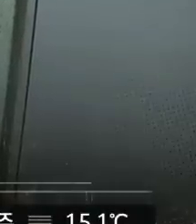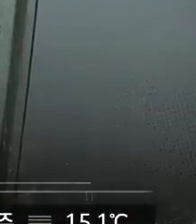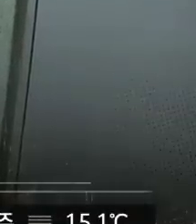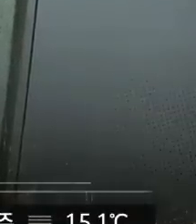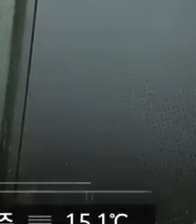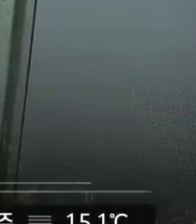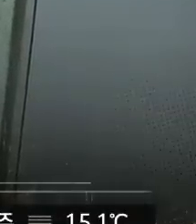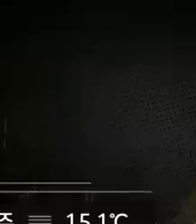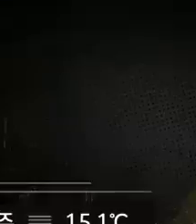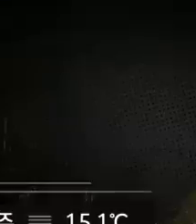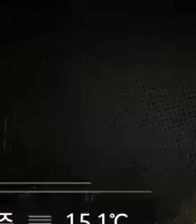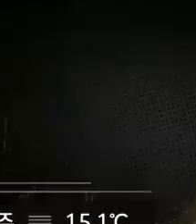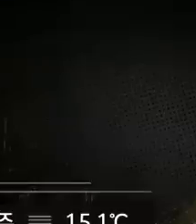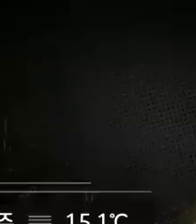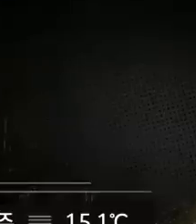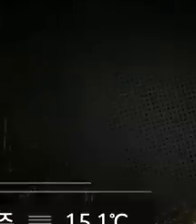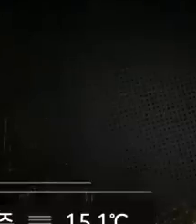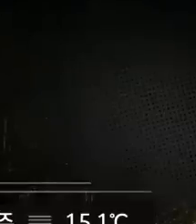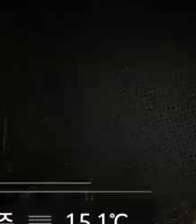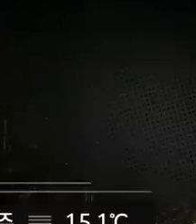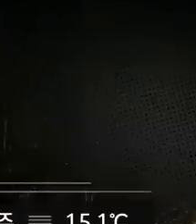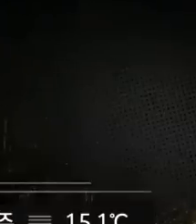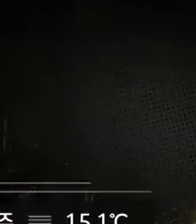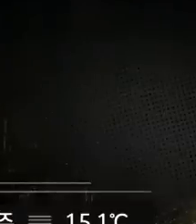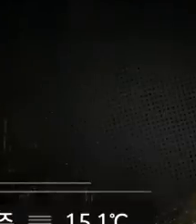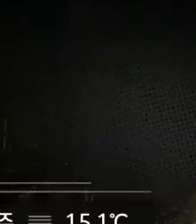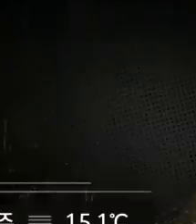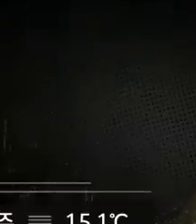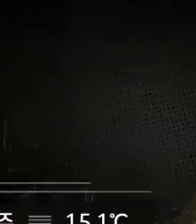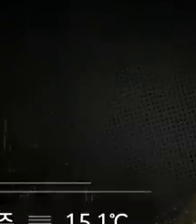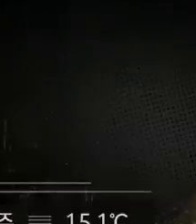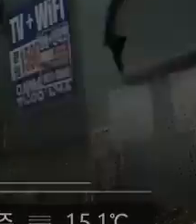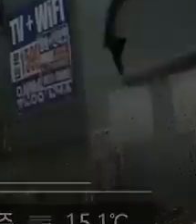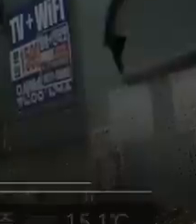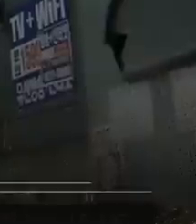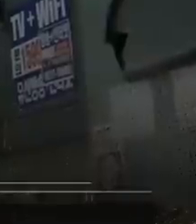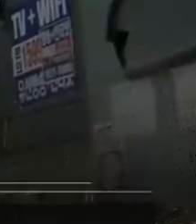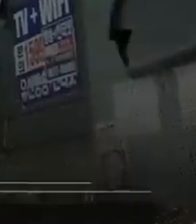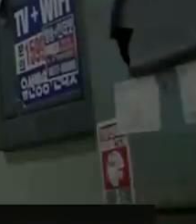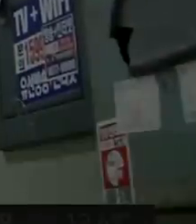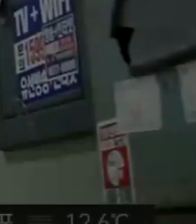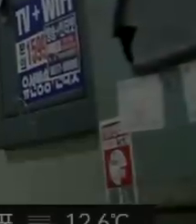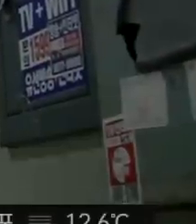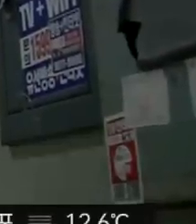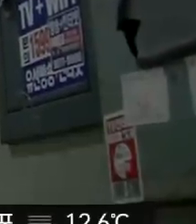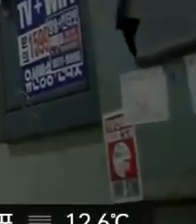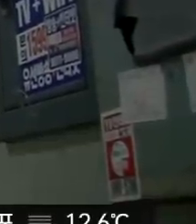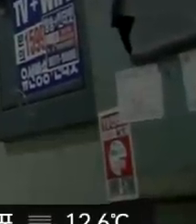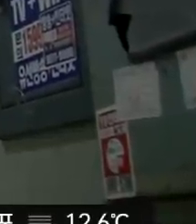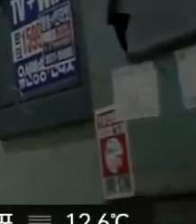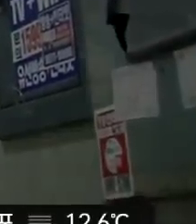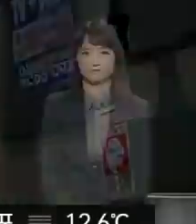이유로 연금 수급 때문이라고 진술했습니다. 사건의 전말을 파헤쳐봅니다.